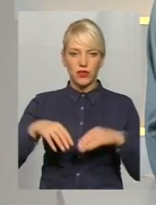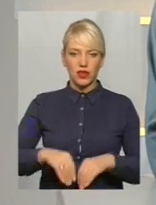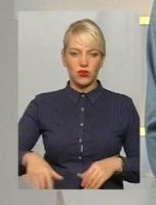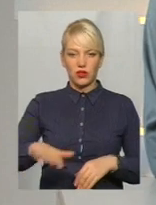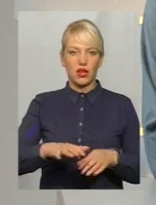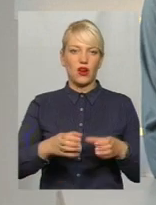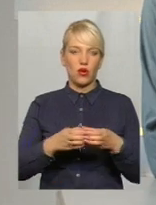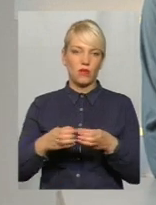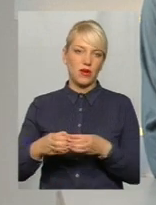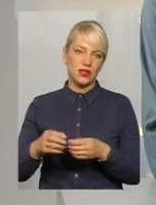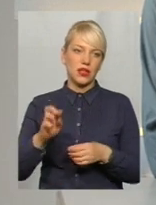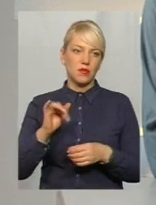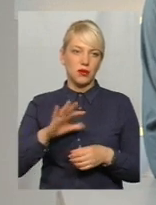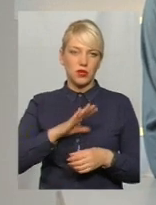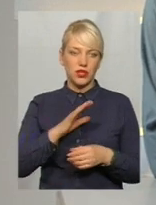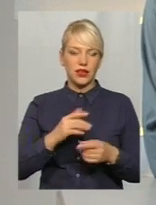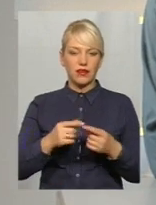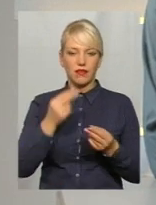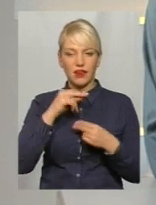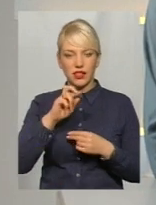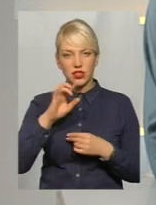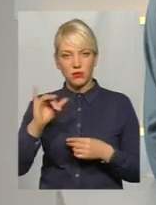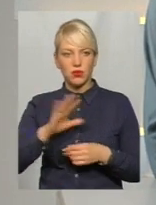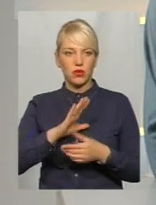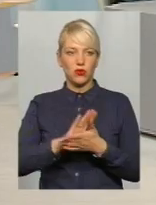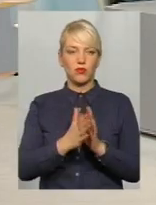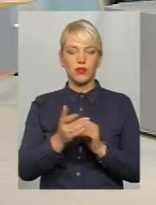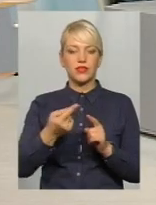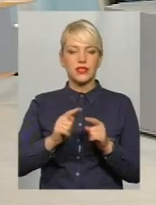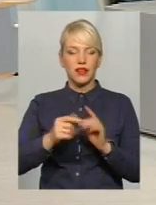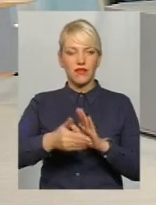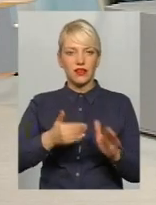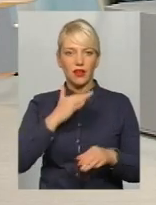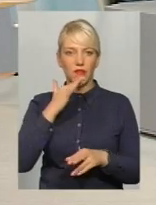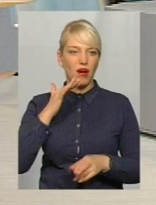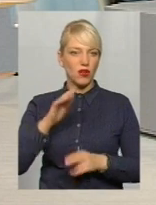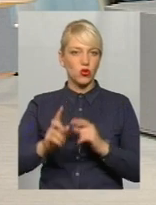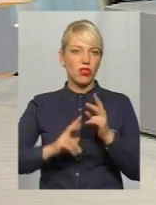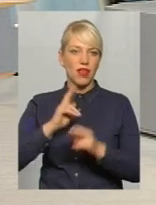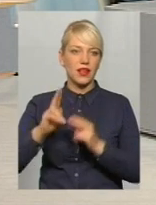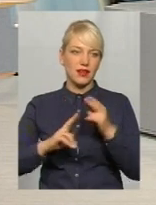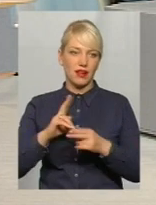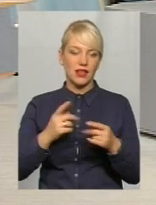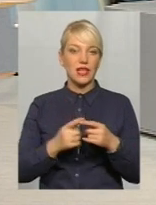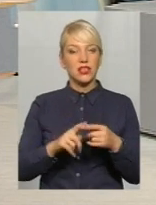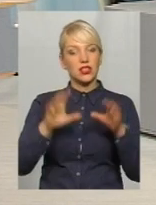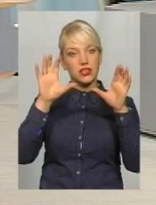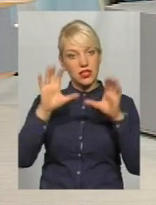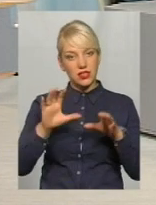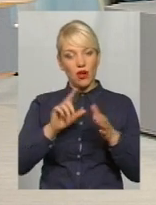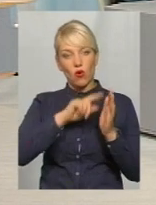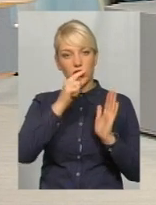тергромади, де, можливо, були стартові кращі умови. Це викликає багато нарікань. Але чи це законне? Чи це